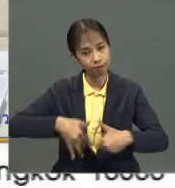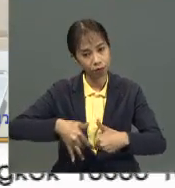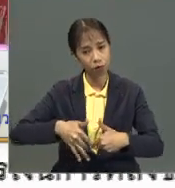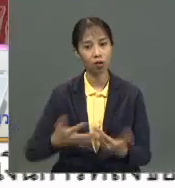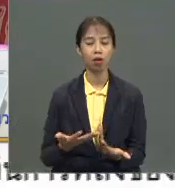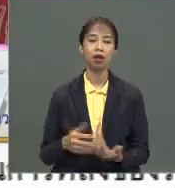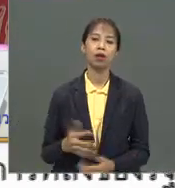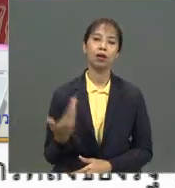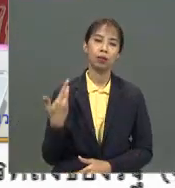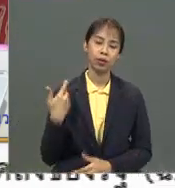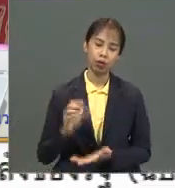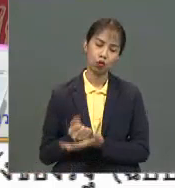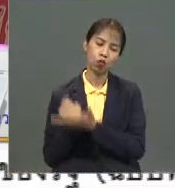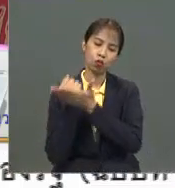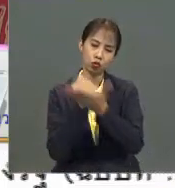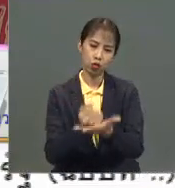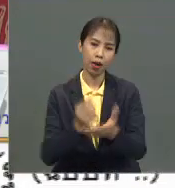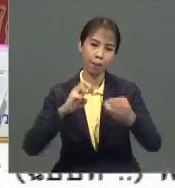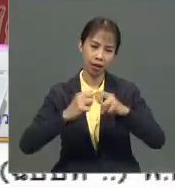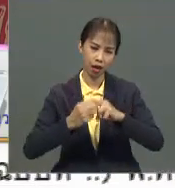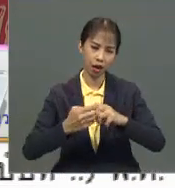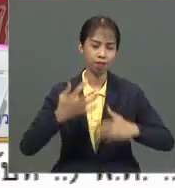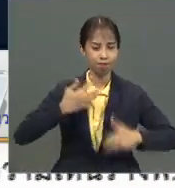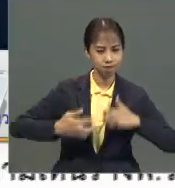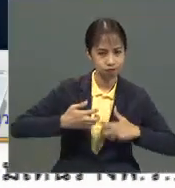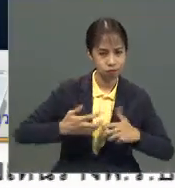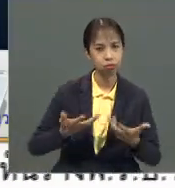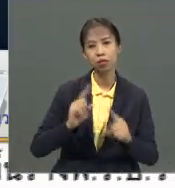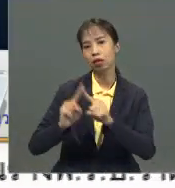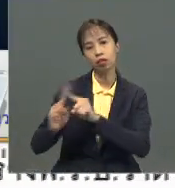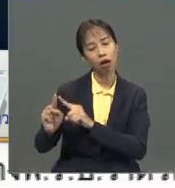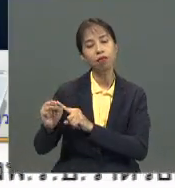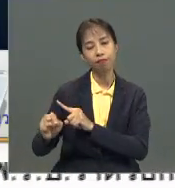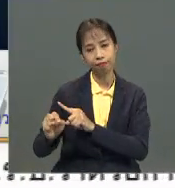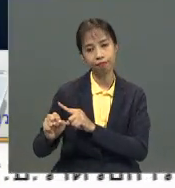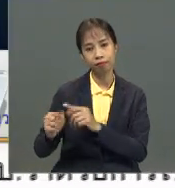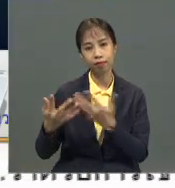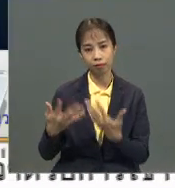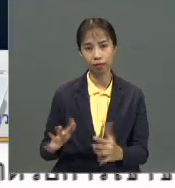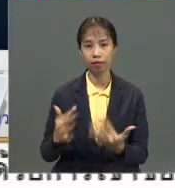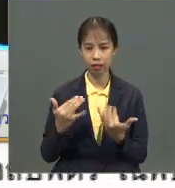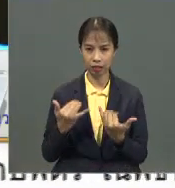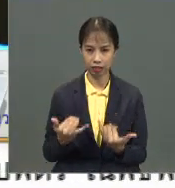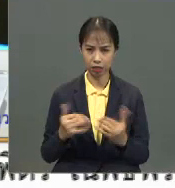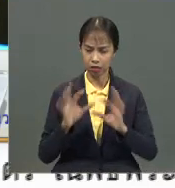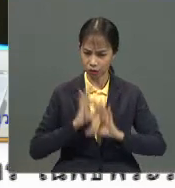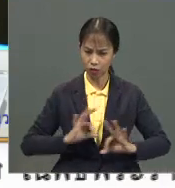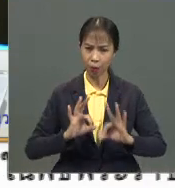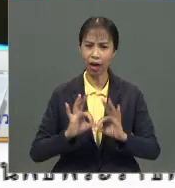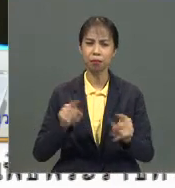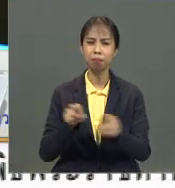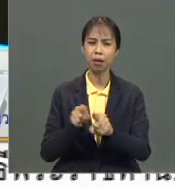งของรัฐการเยียวยาหรือบรรเทาความเสียหายจากภัยพิบัติสาธารณะร้ายแรงและภารกิจที่เป็นความจำเป็นเร่งด่วน